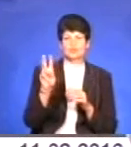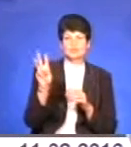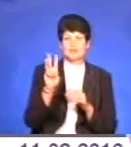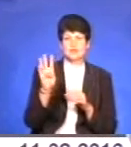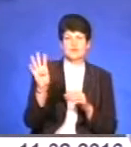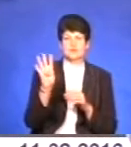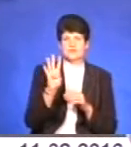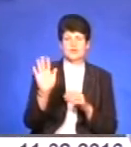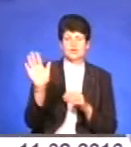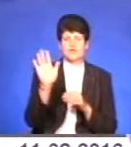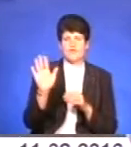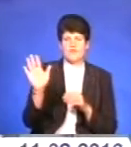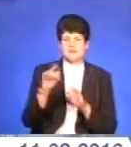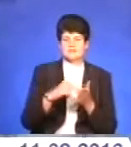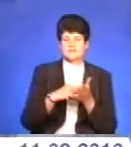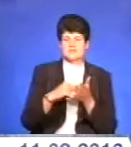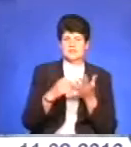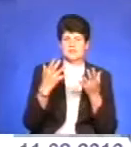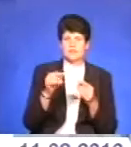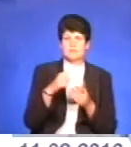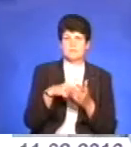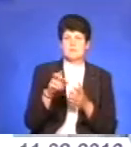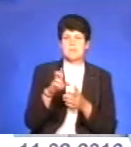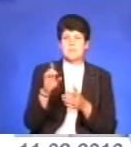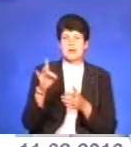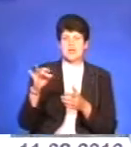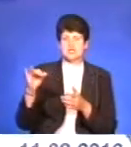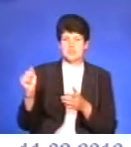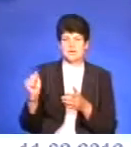та 4 вересня у місті Бережани та безпосередньо на